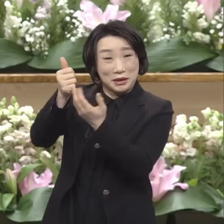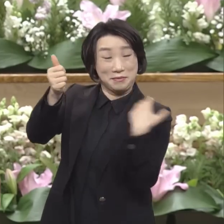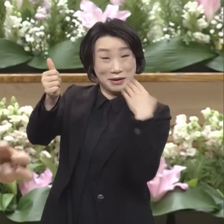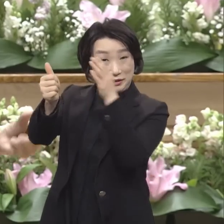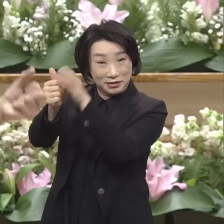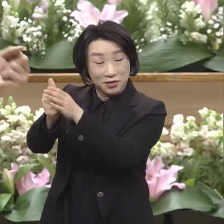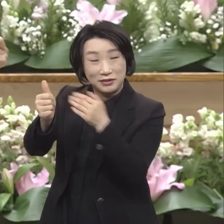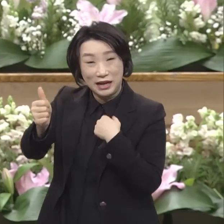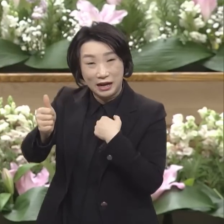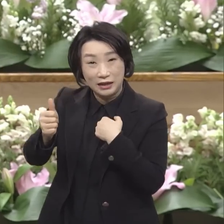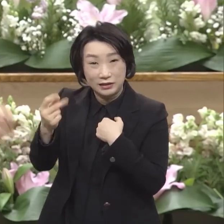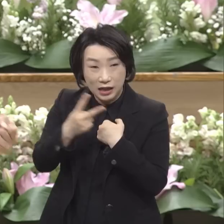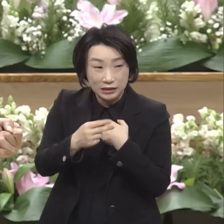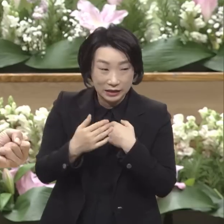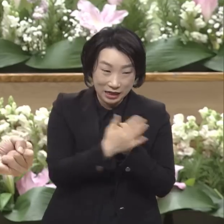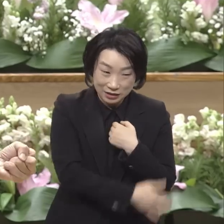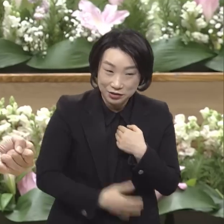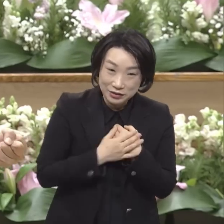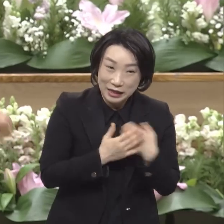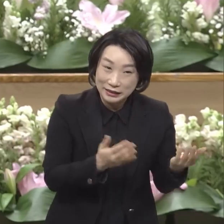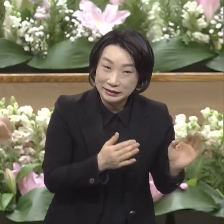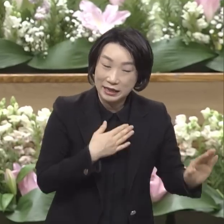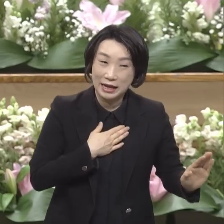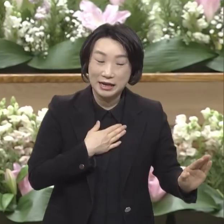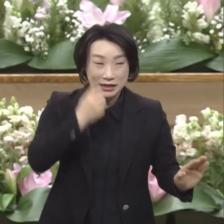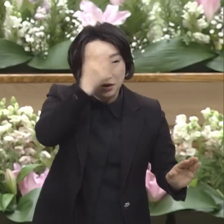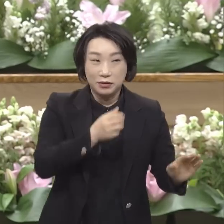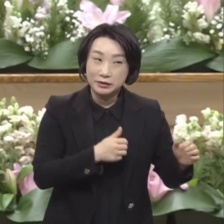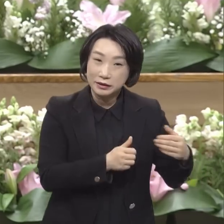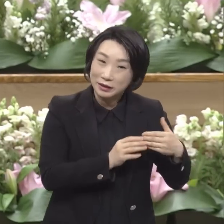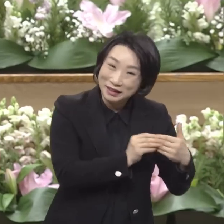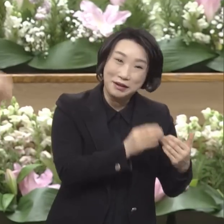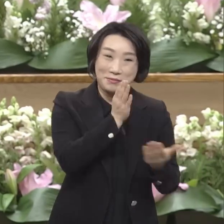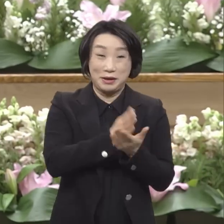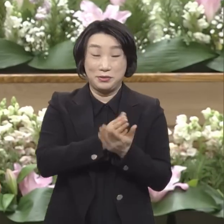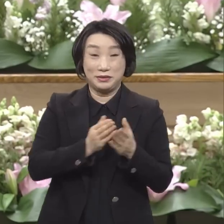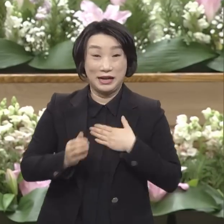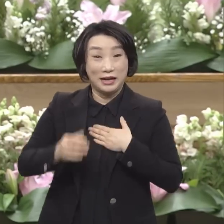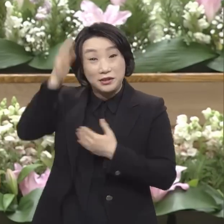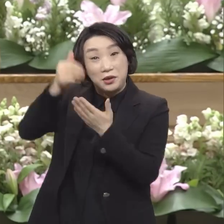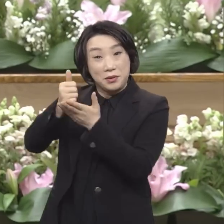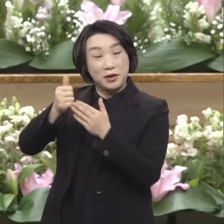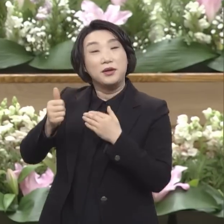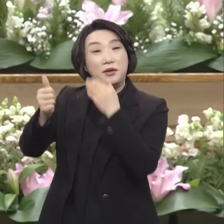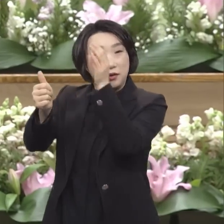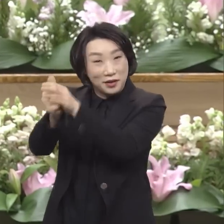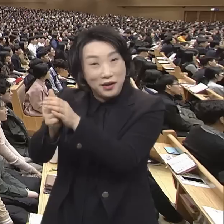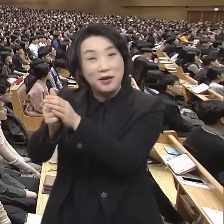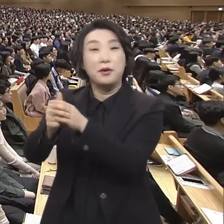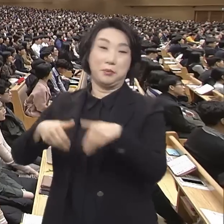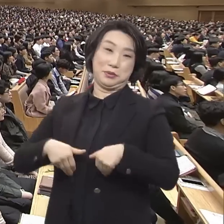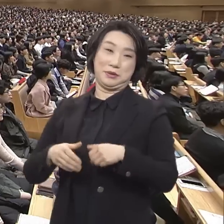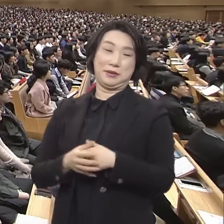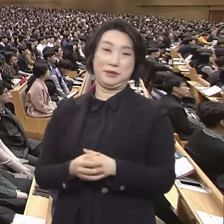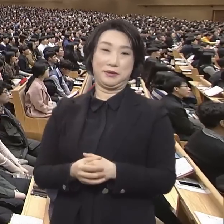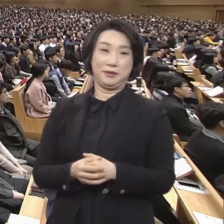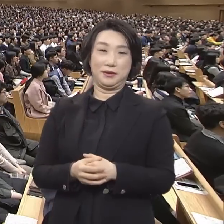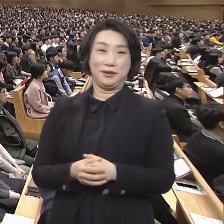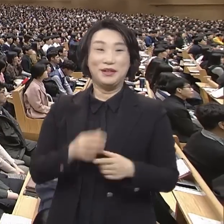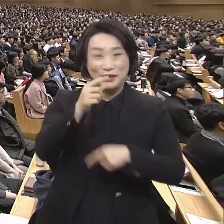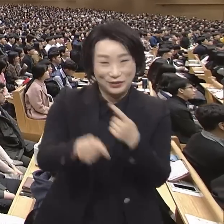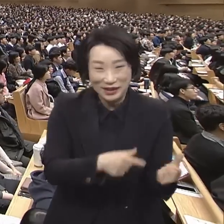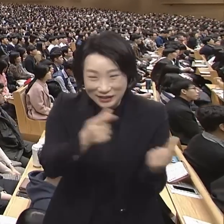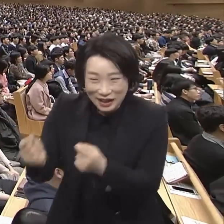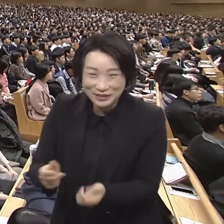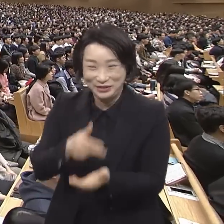맡겨서 다신에게는 육신이 다시는 내 영혼을 관리하지 아니하고 성령이 관리하게 하신다 이 말입니다. 따라서